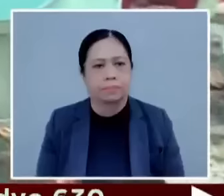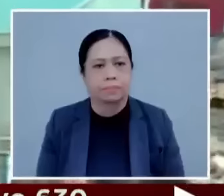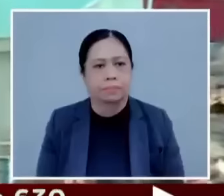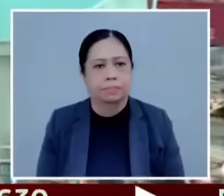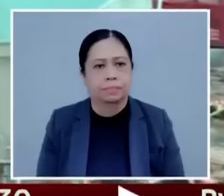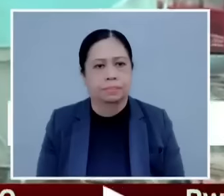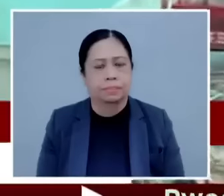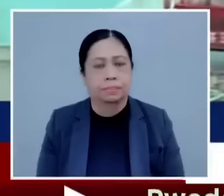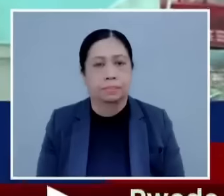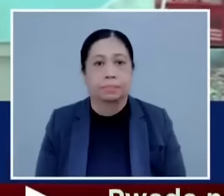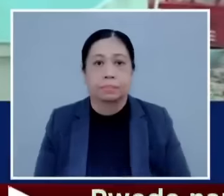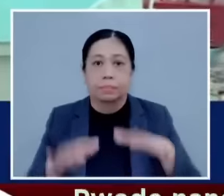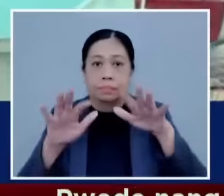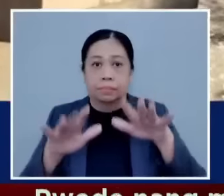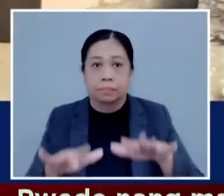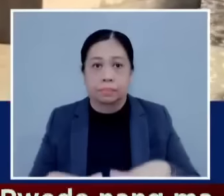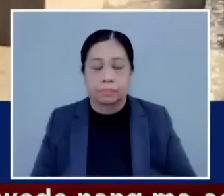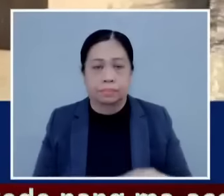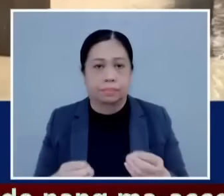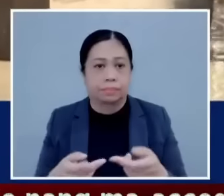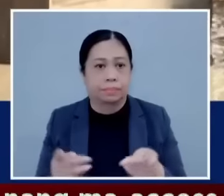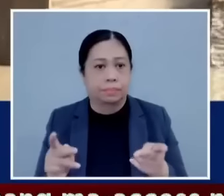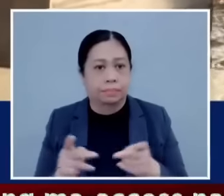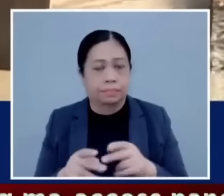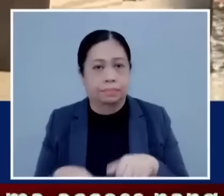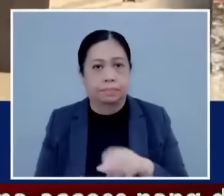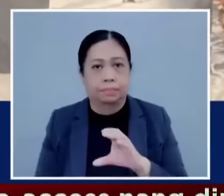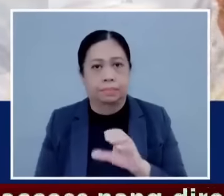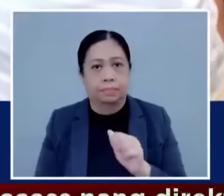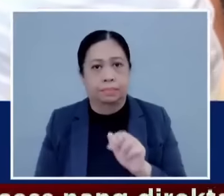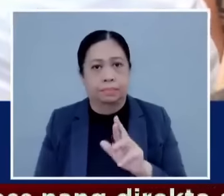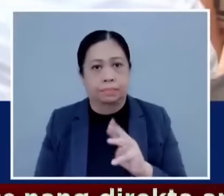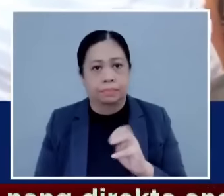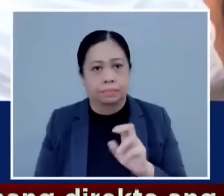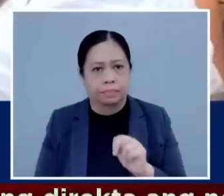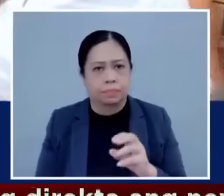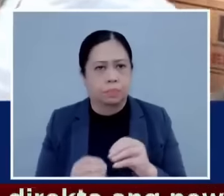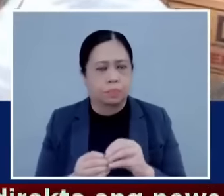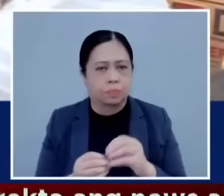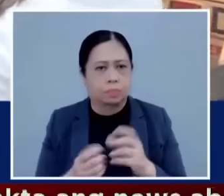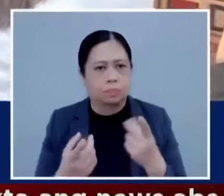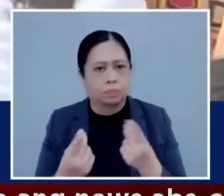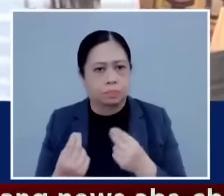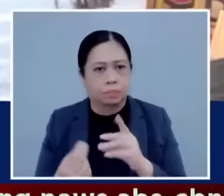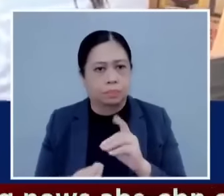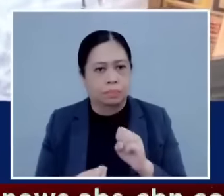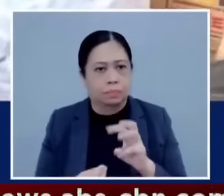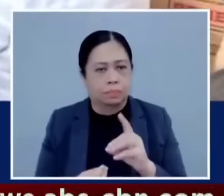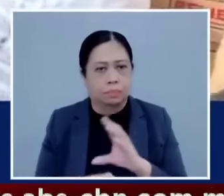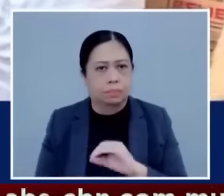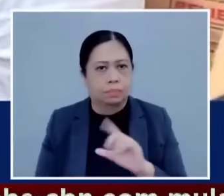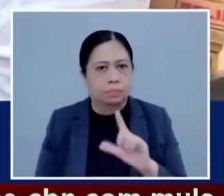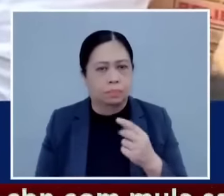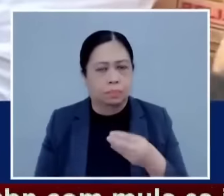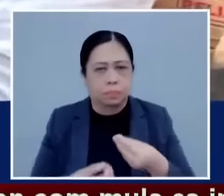Sa paghupa ng baha sa maraming lugar sa bayan ng Carmen, mas pinaigting ng LGU at ng DSWD ang pamamahagi ng relief goods